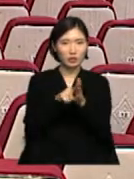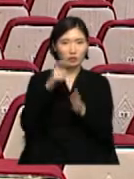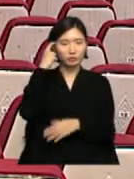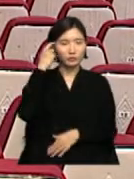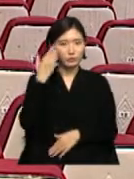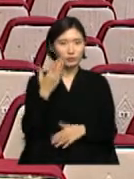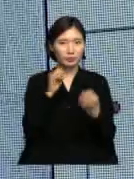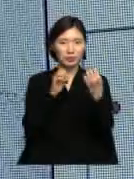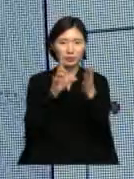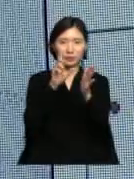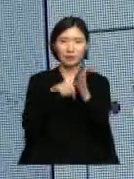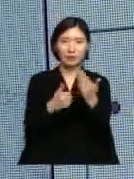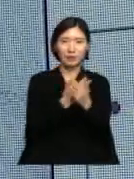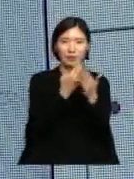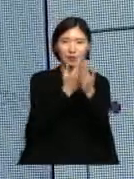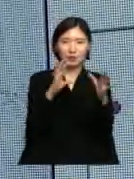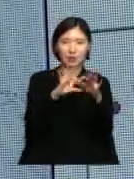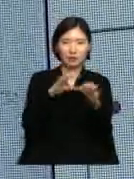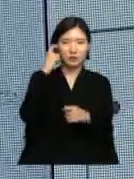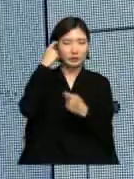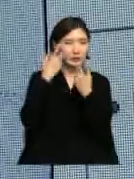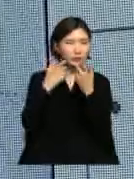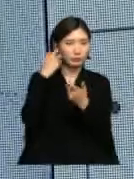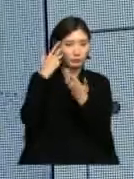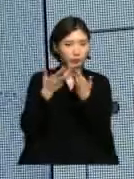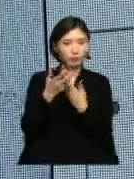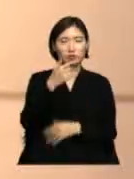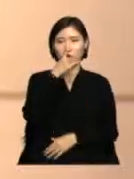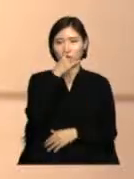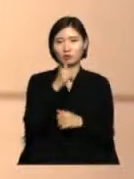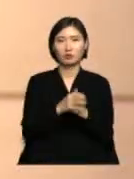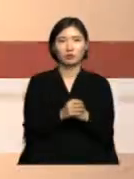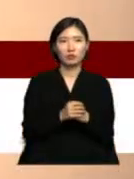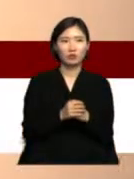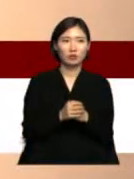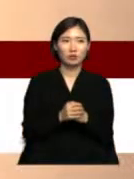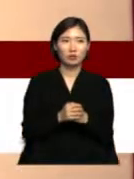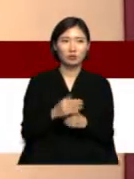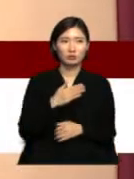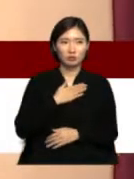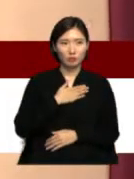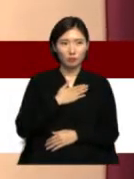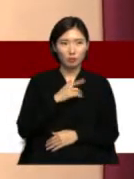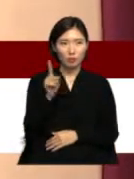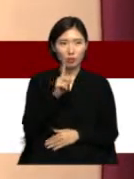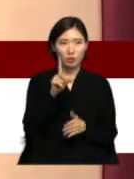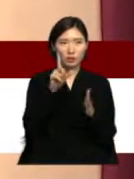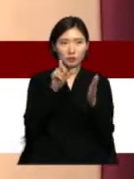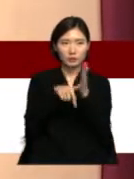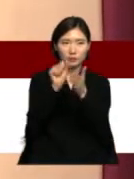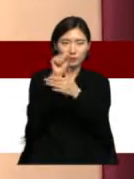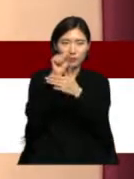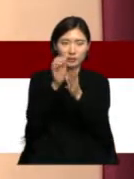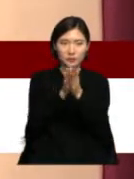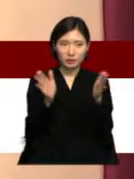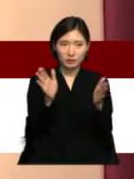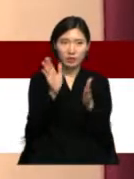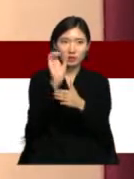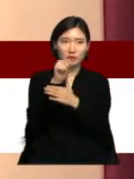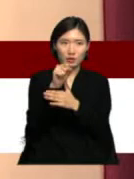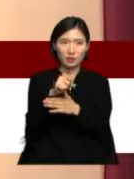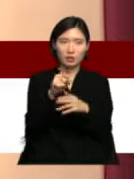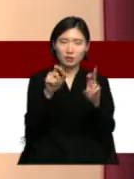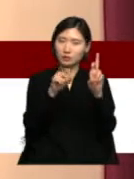시간. 개발과 관련된 질문이 쏟아집니다. 제가 알기로는 실시인가가 올 12월 안에 떨어진다고 저희들은